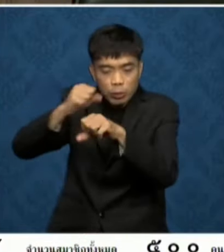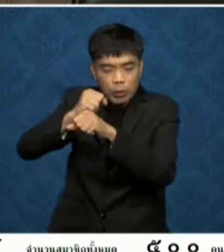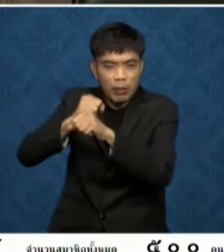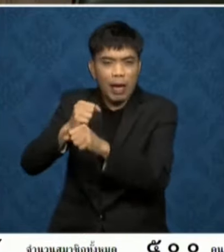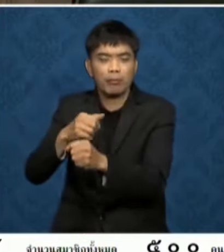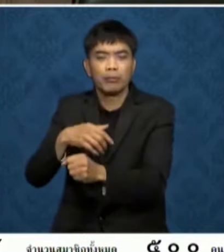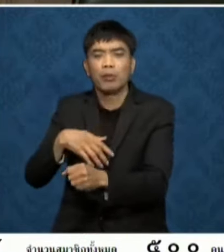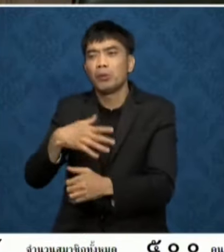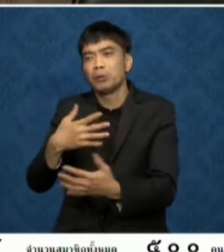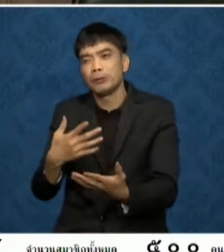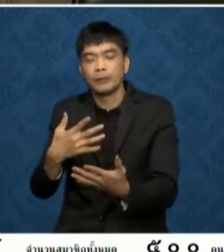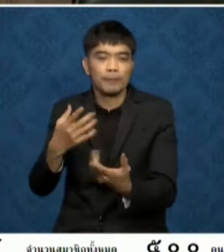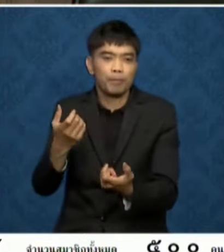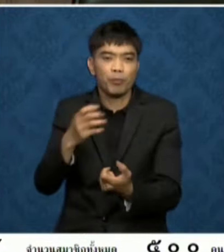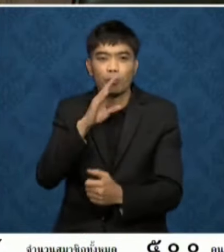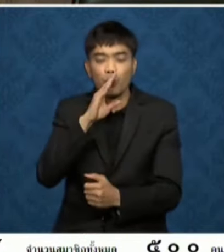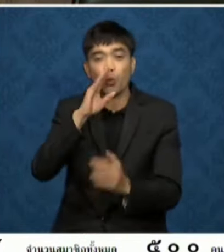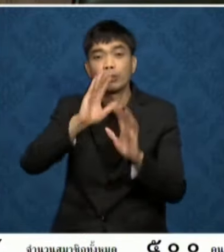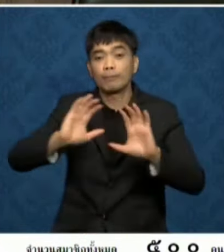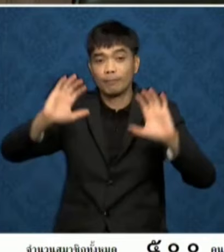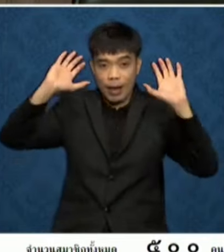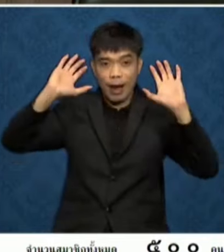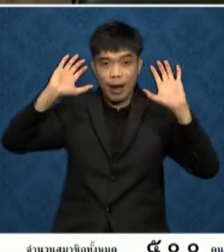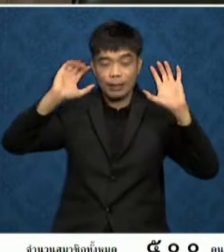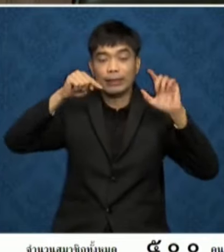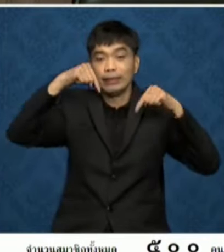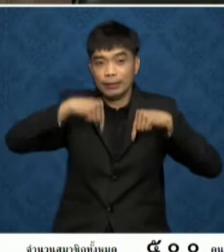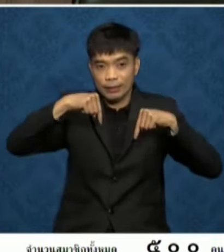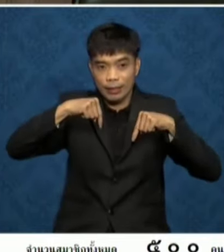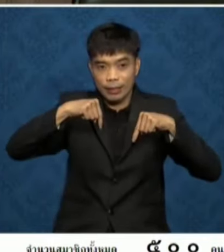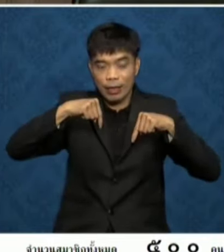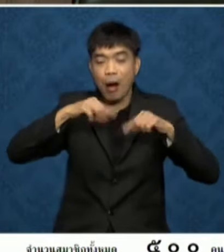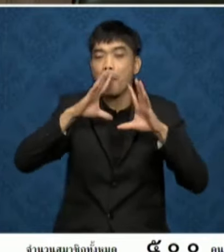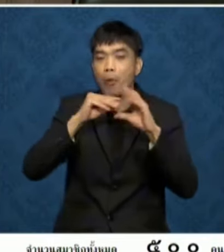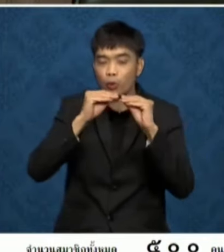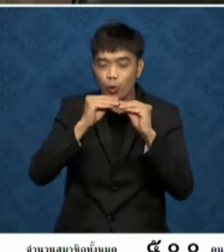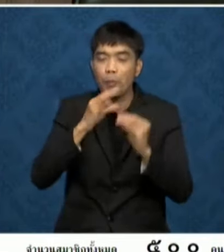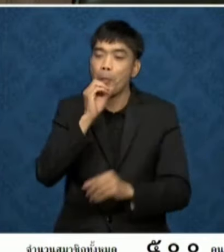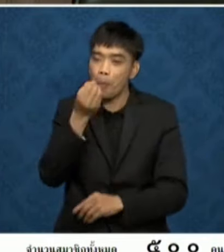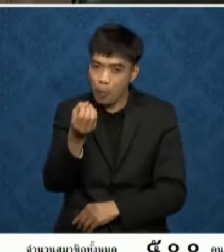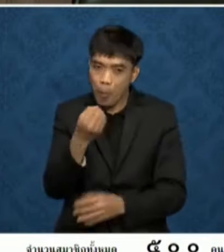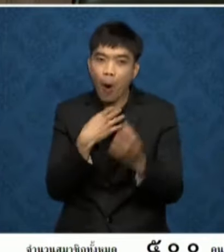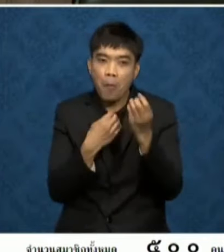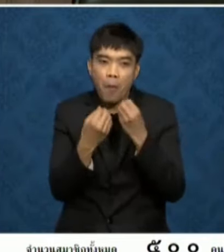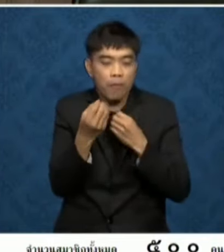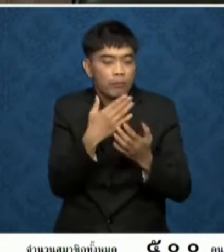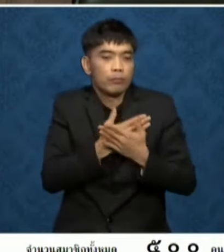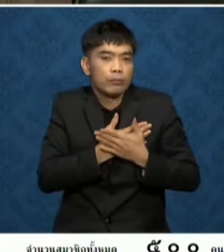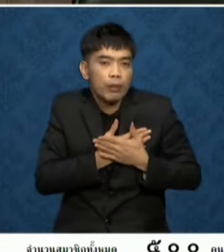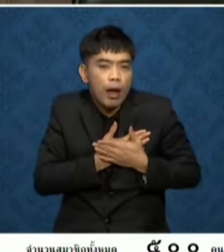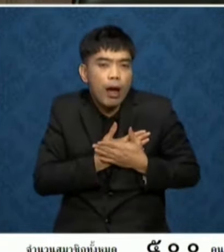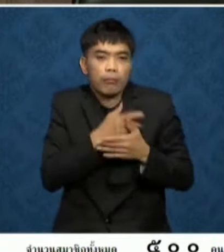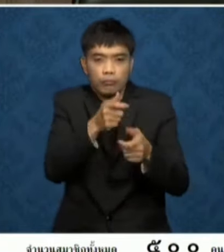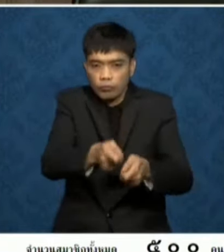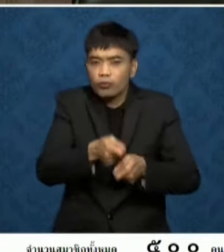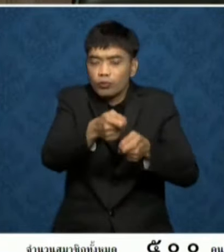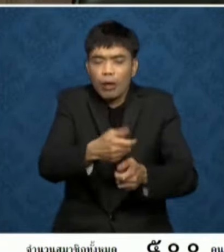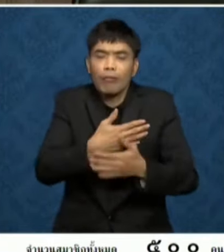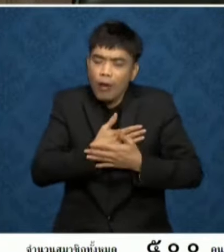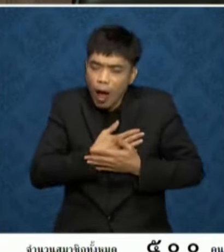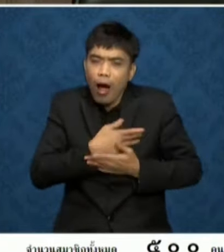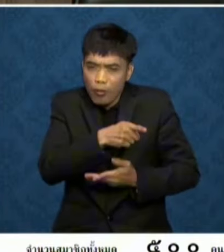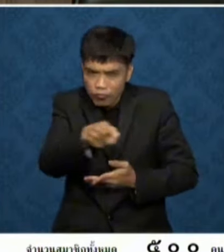ศนี้ถ้ารัฐบาลหรือสภาของเราที่บอกว่ารักเกษตรกรนักหนาเนี่ยต้องร่วมกับผมครับและพรรค